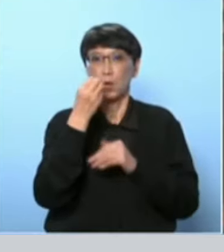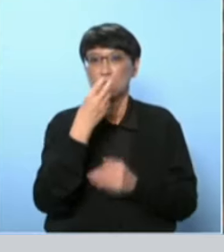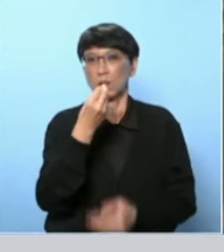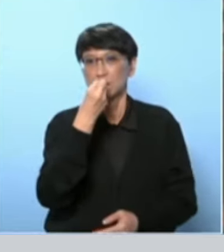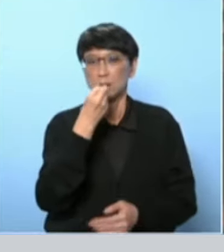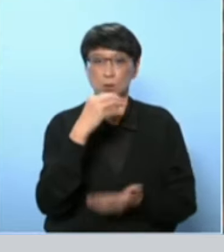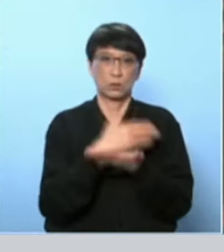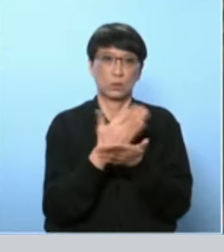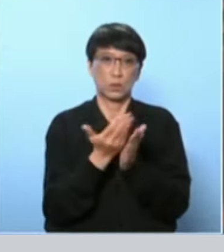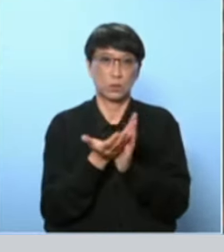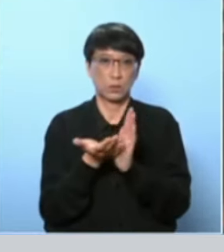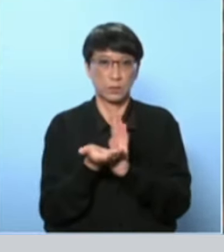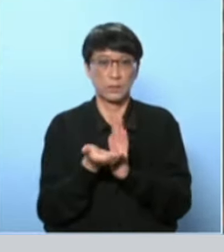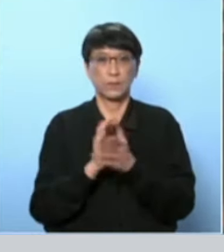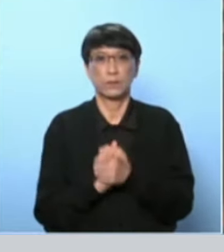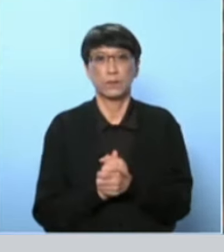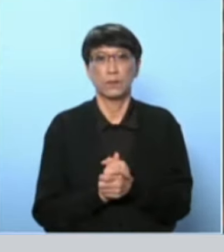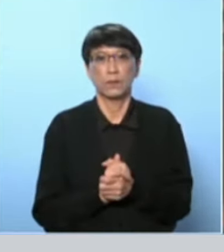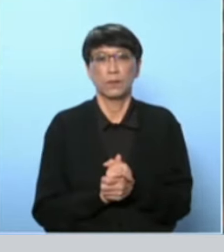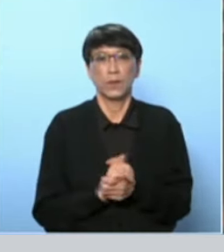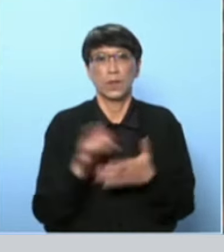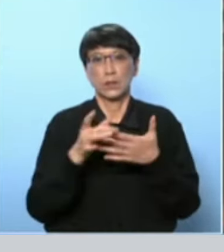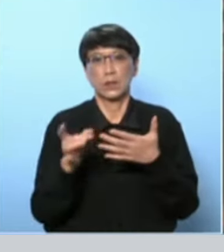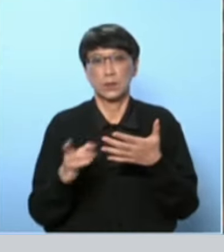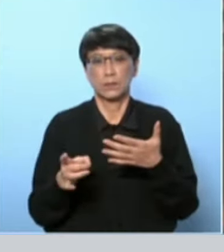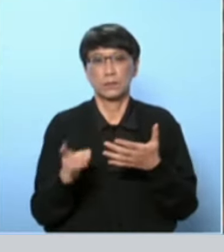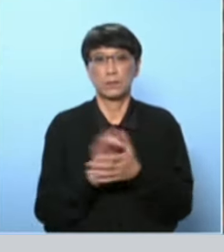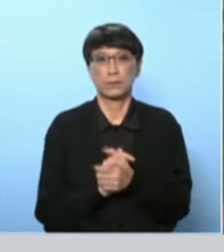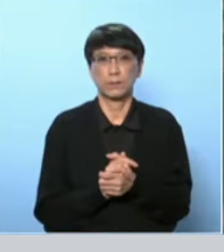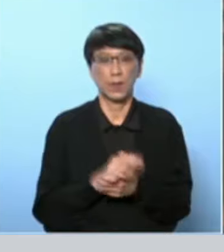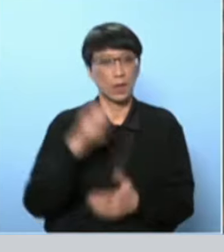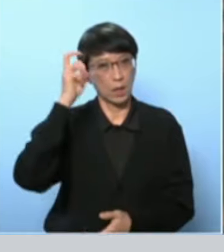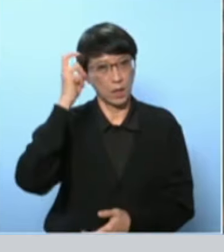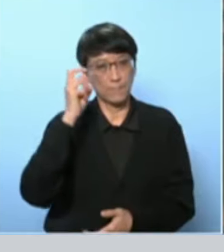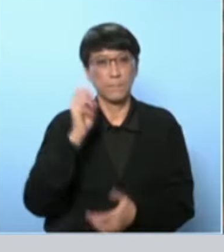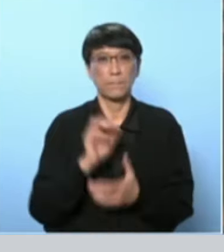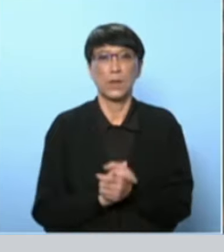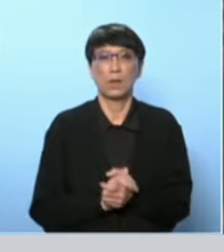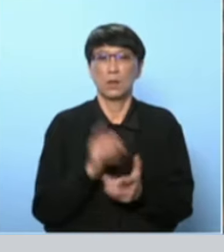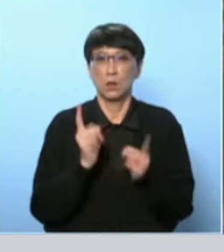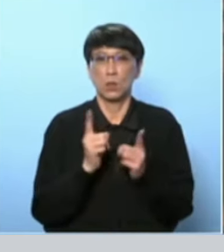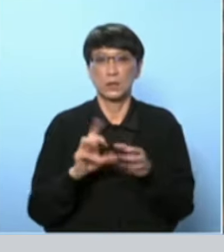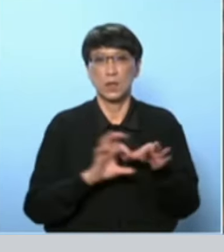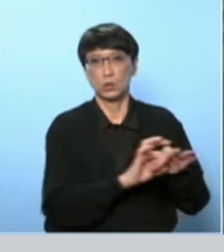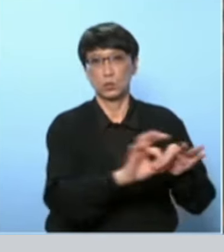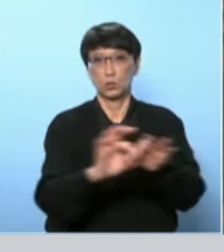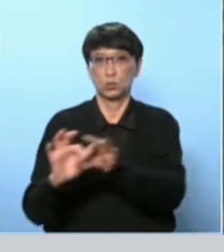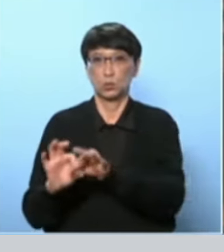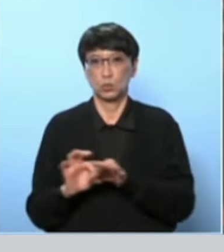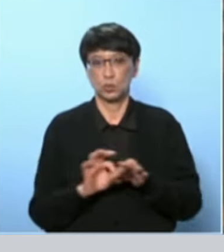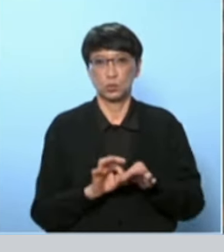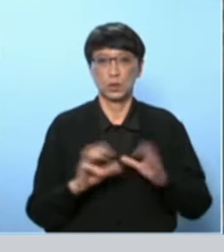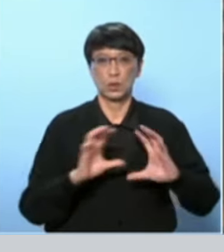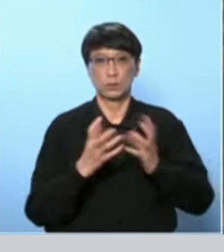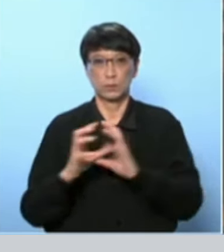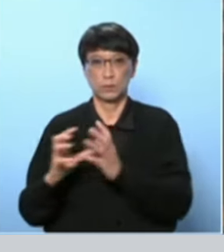食，各種不同的取向呢，我們都可以去想下呢，可不可以串連起相關的業界